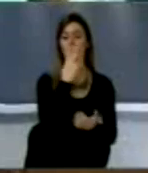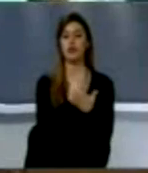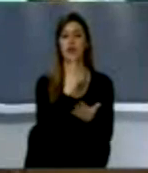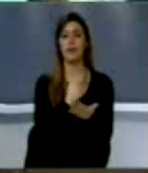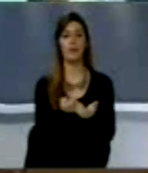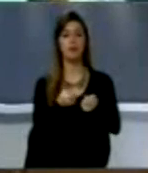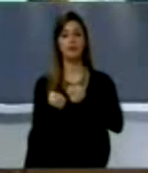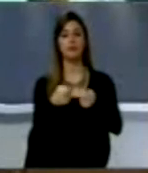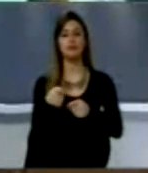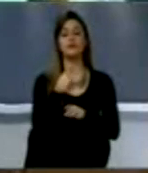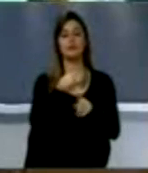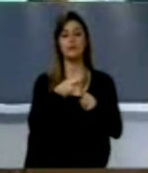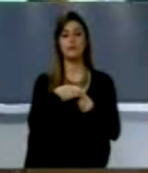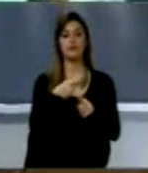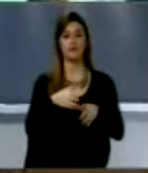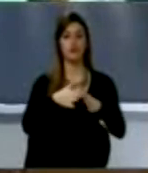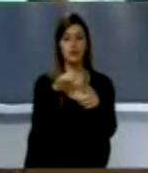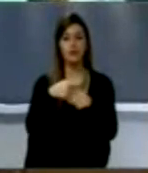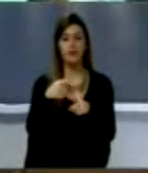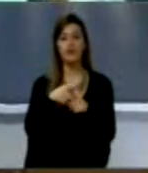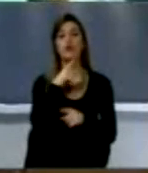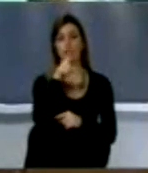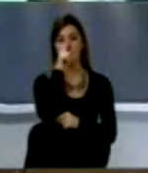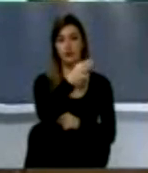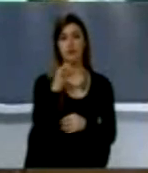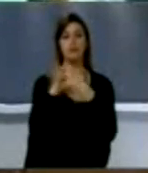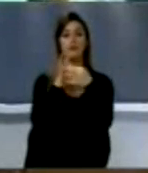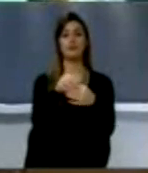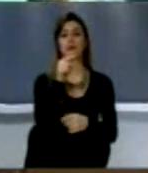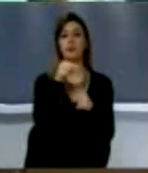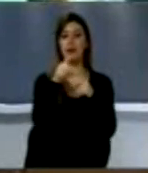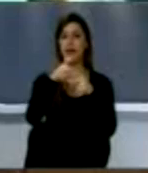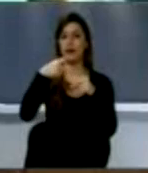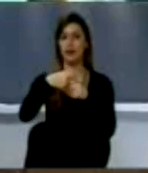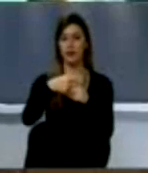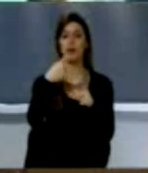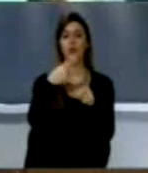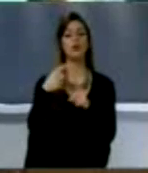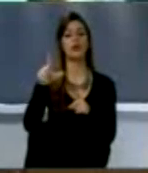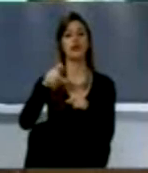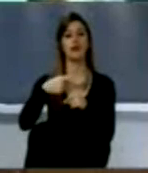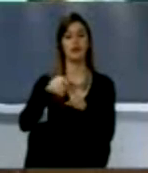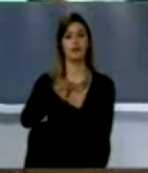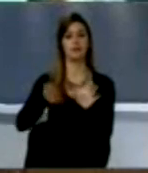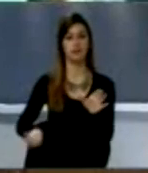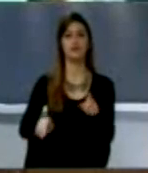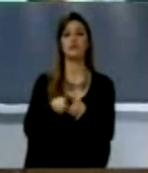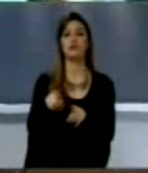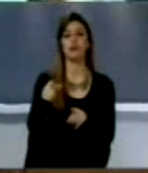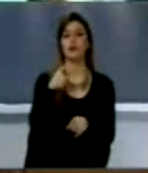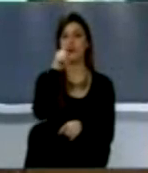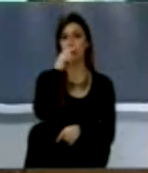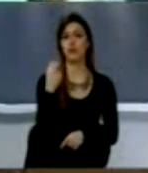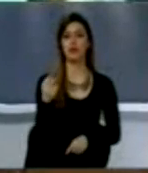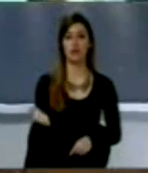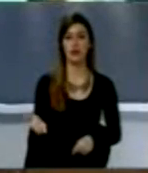kapitale komunat të udhëhequra nga PDK dhe ka njëruar në tërësi ato të udhëhequra nga LDK, përfshirë edhe komunë e Prishtinës. Dhe